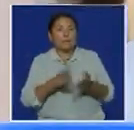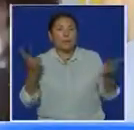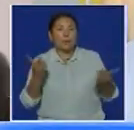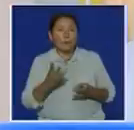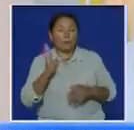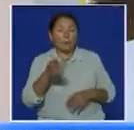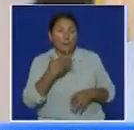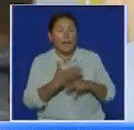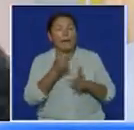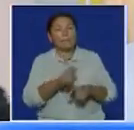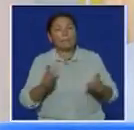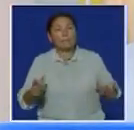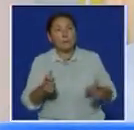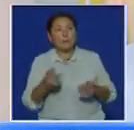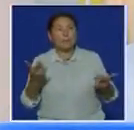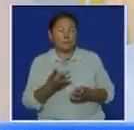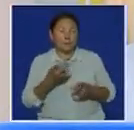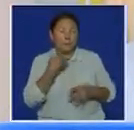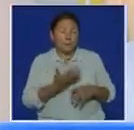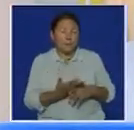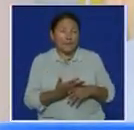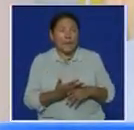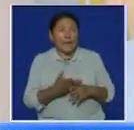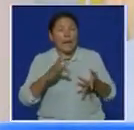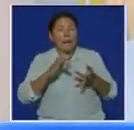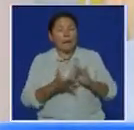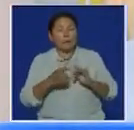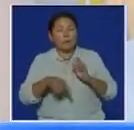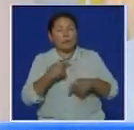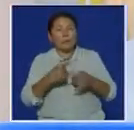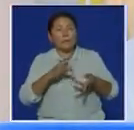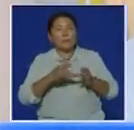азаматтар оны egov.kz электронды үкімет порталы арқылы тіркей алады.